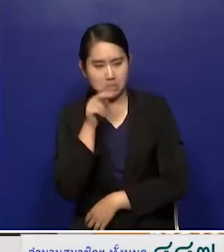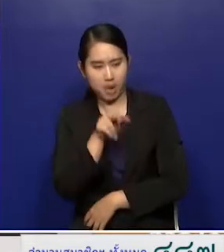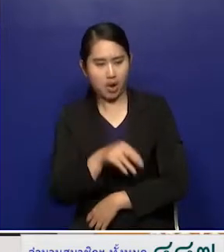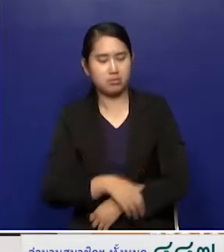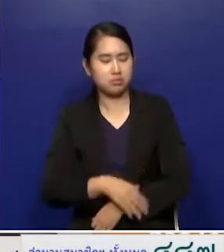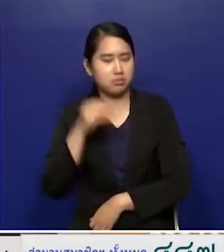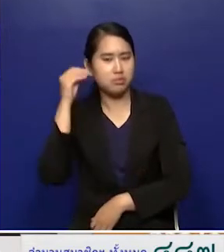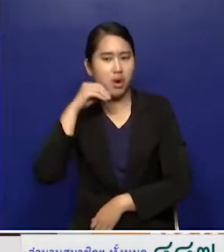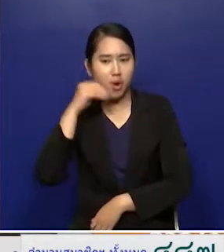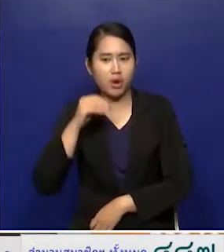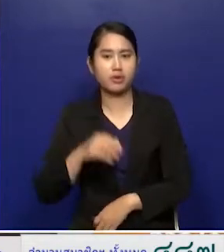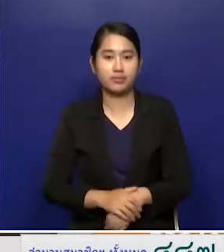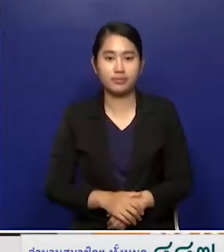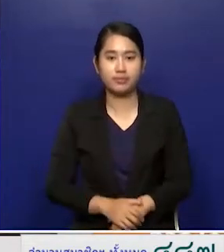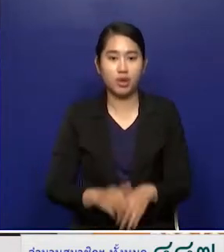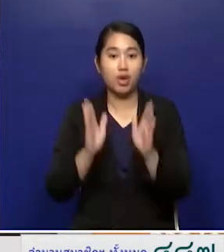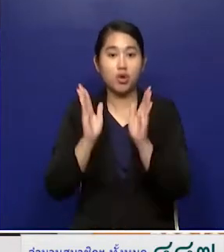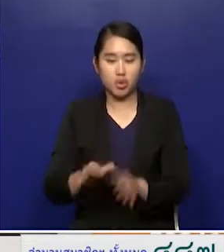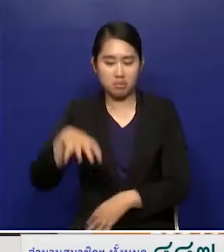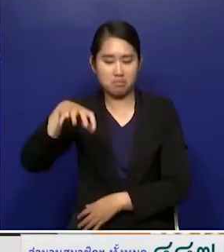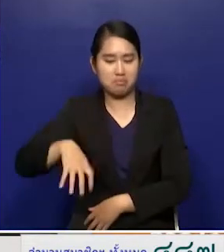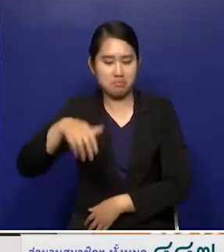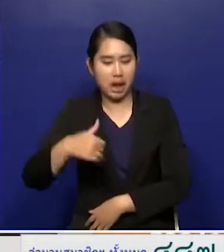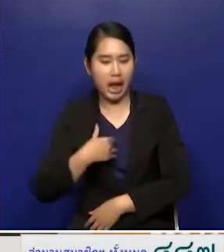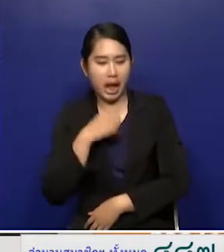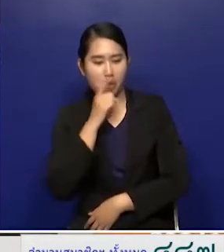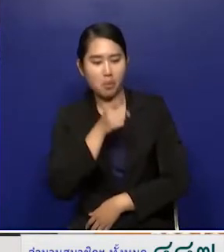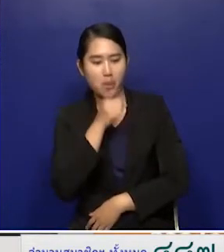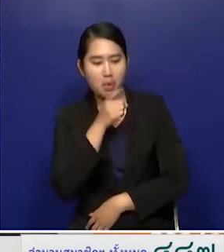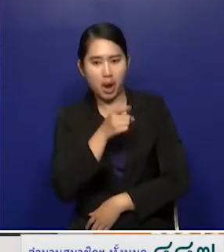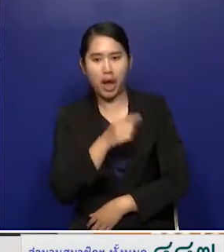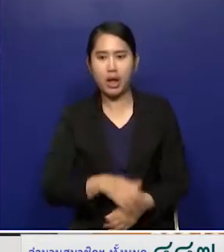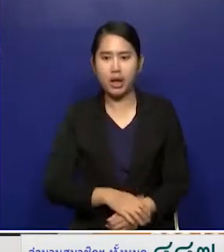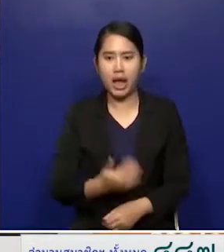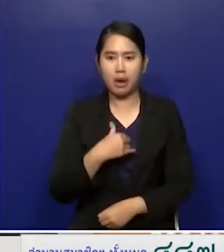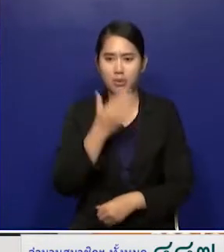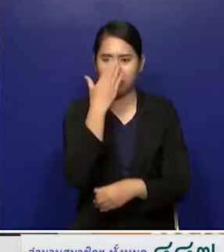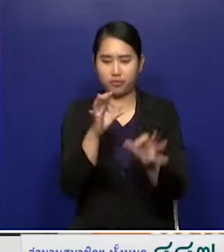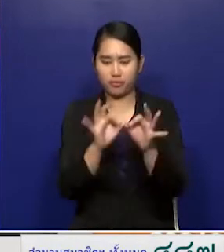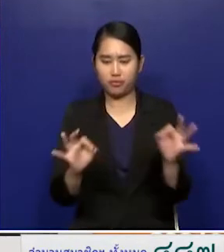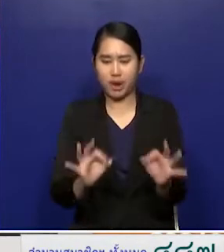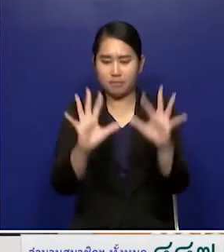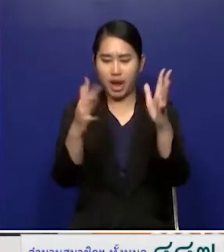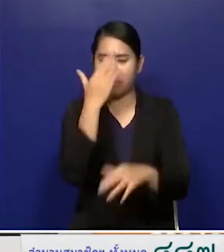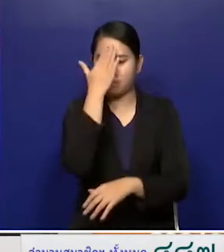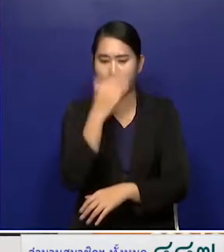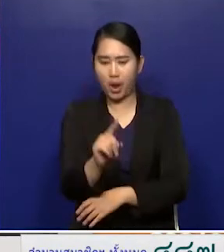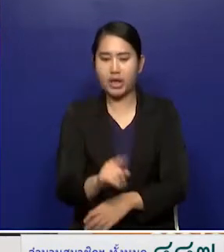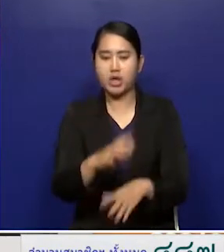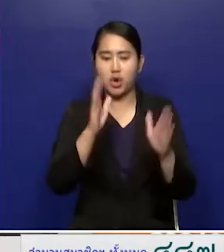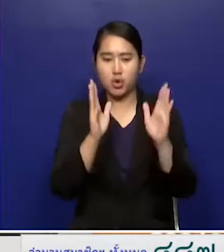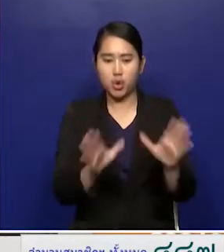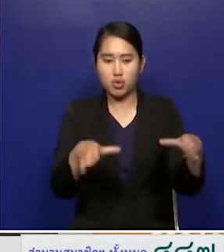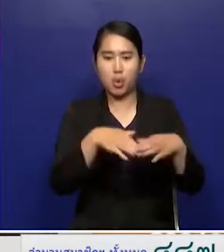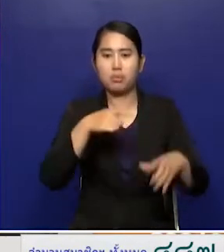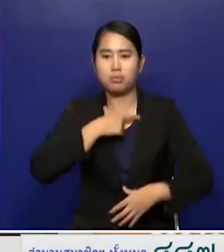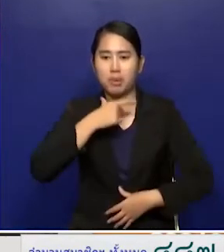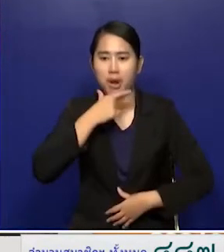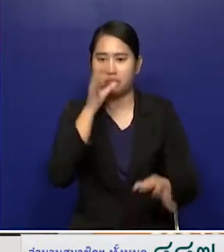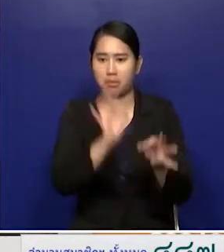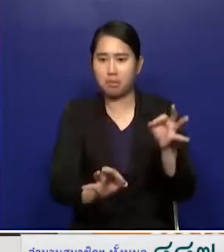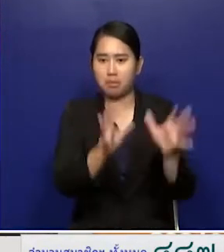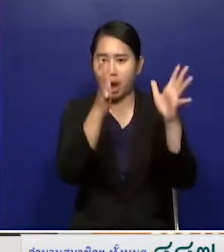ถูกคนในเมืองถูกสัคมต่อว่าว่าไฟป่าเกิดจากการเผาของคนชาตพันธ์